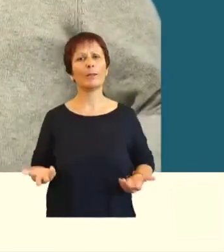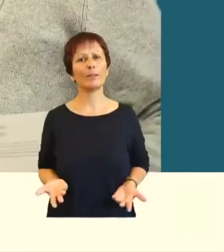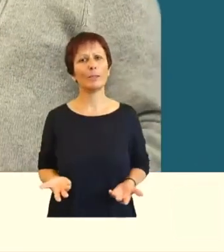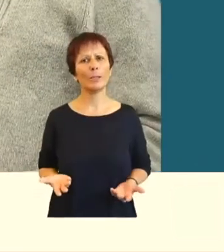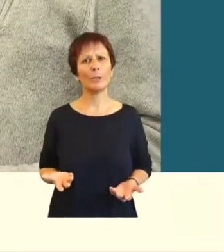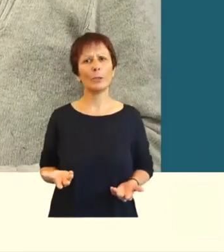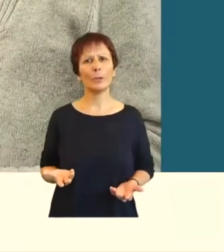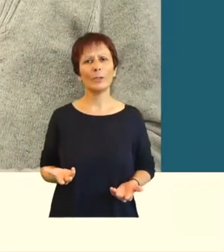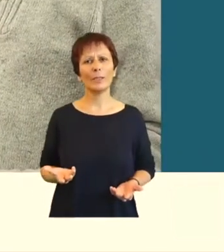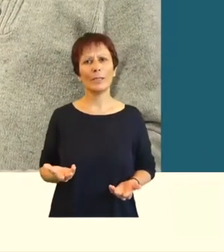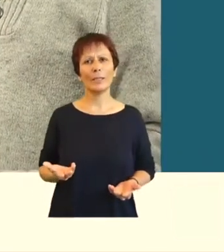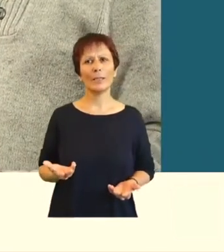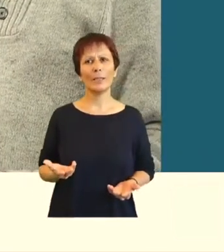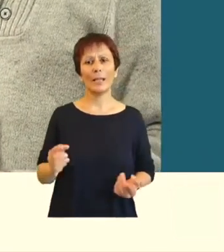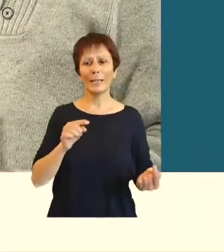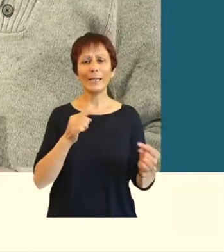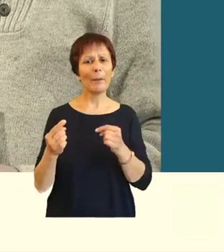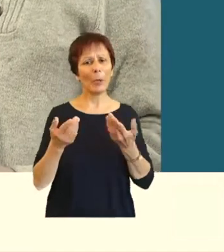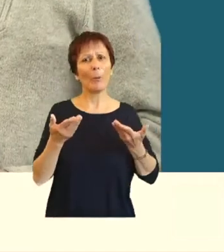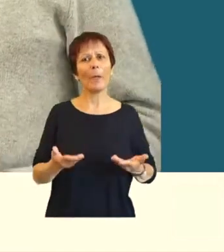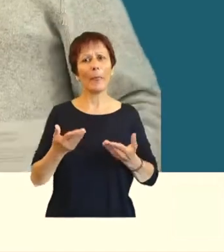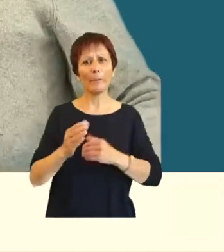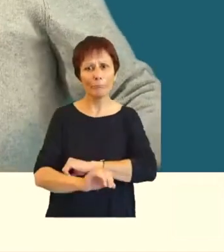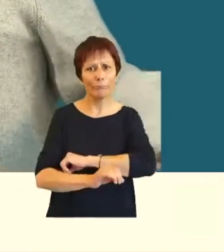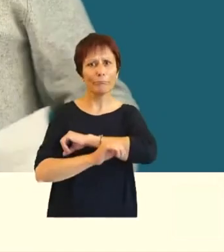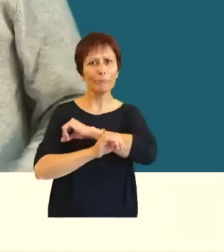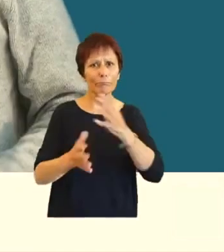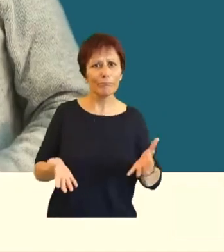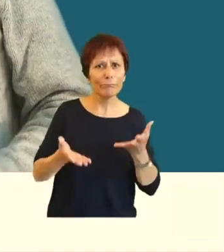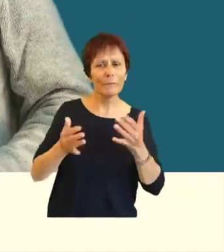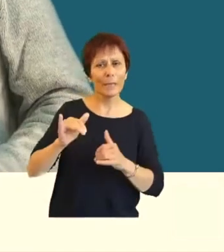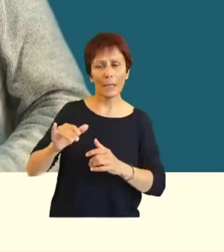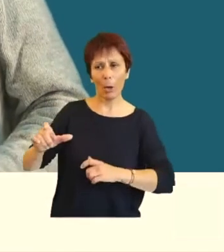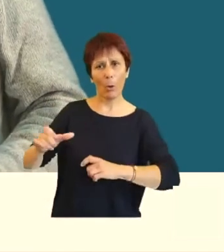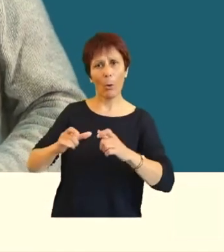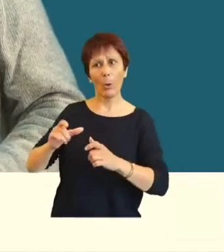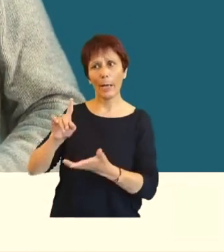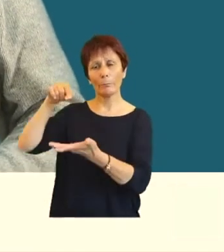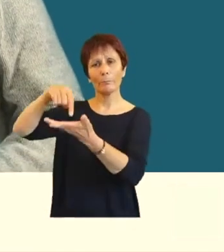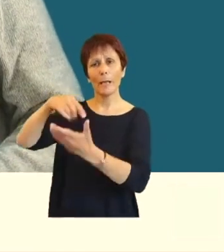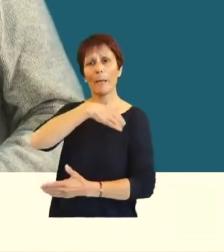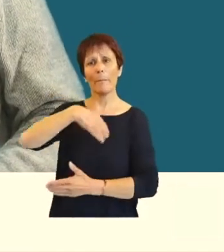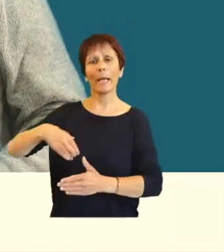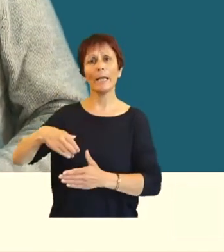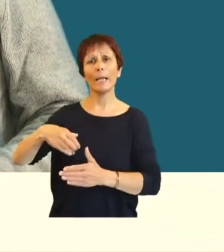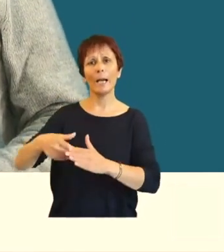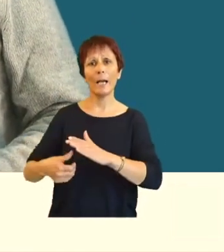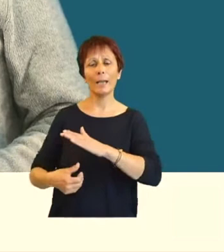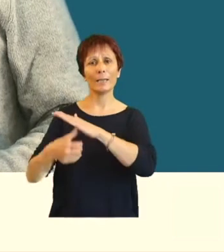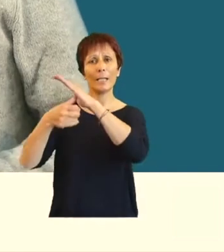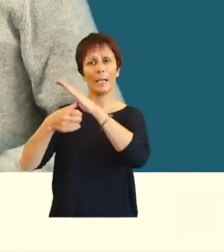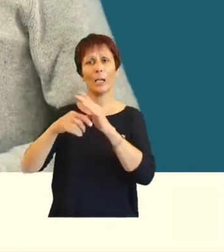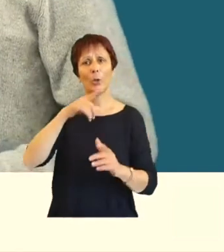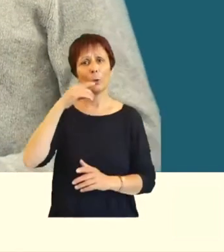Le portage de cette délibération par notre collègue en mairie centrale, Jean-Marc Coppola, adjoint